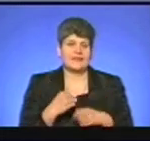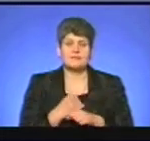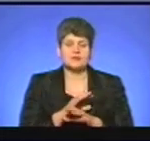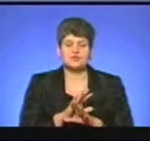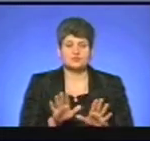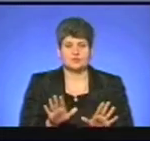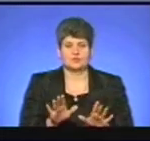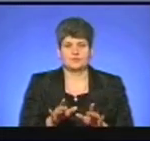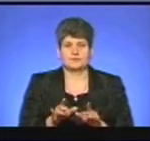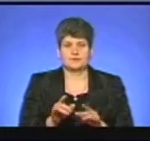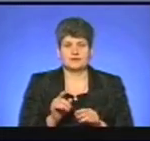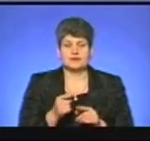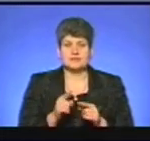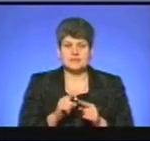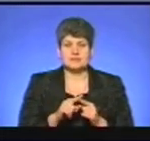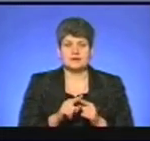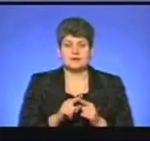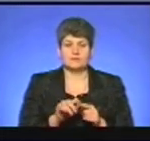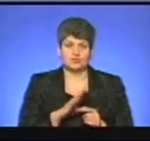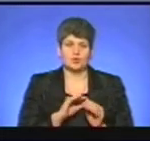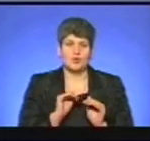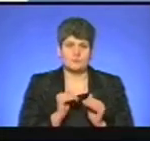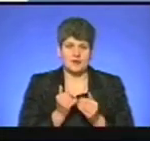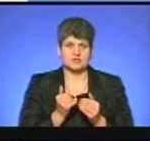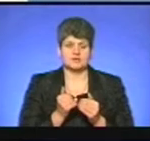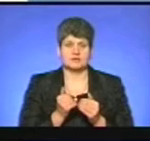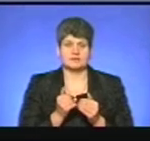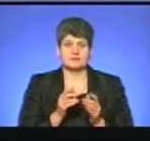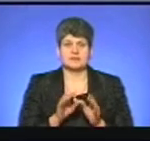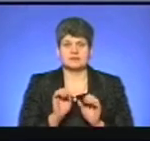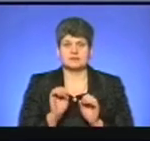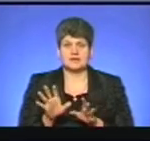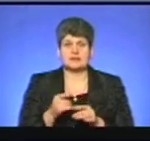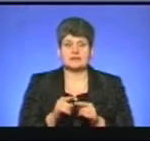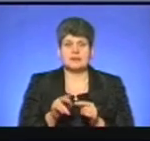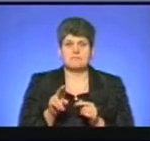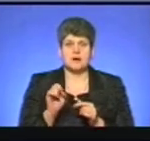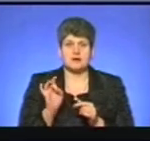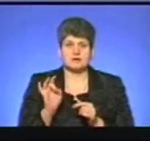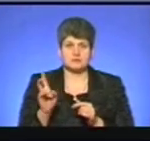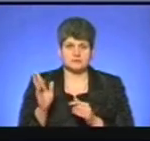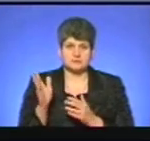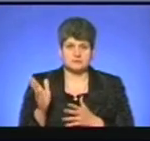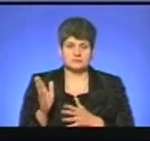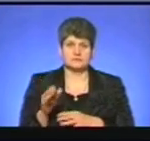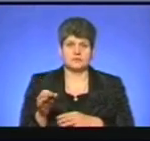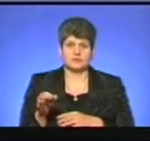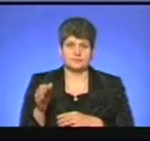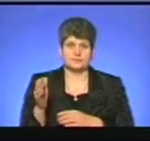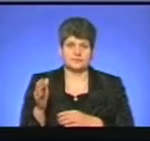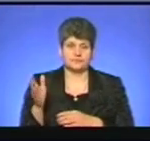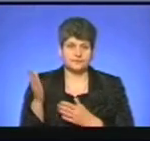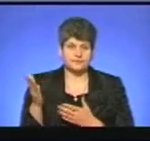Це дуже критичне обмеження. Ми відкритий вогонь винесли для цього в парк на набережну.